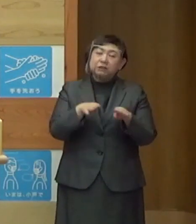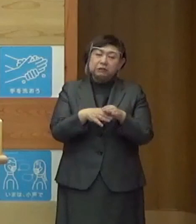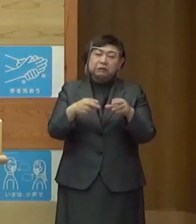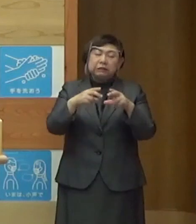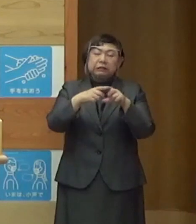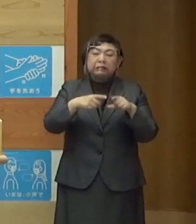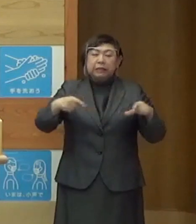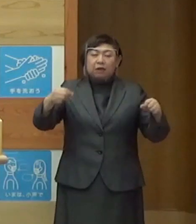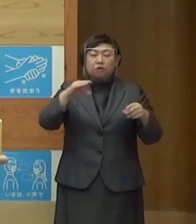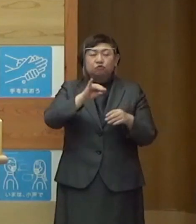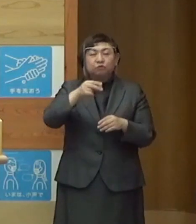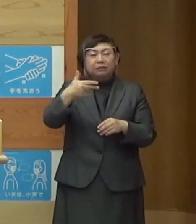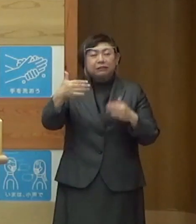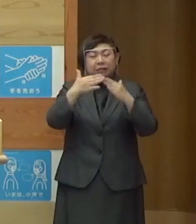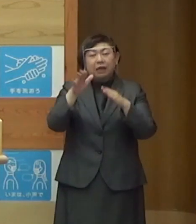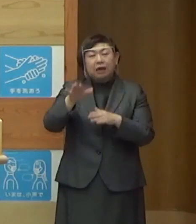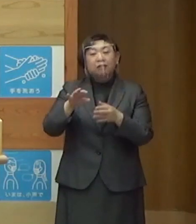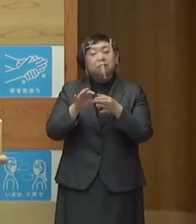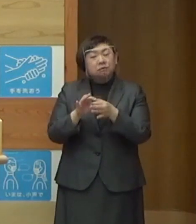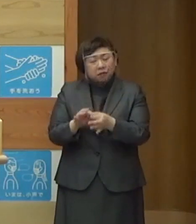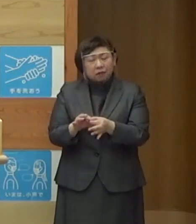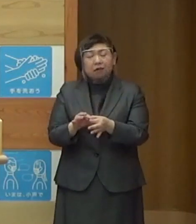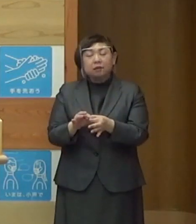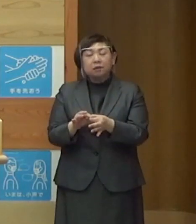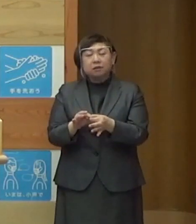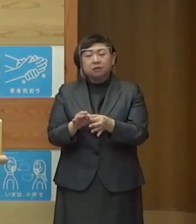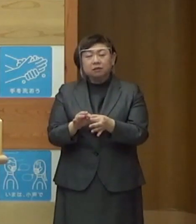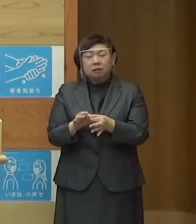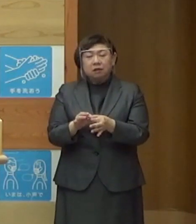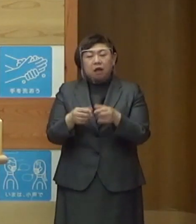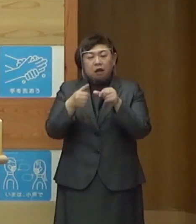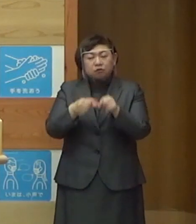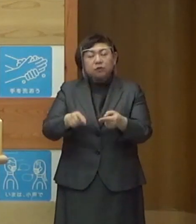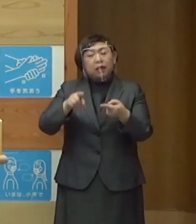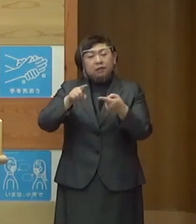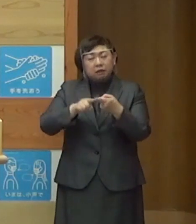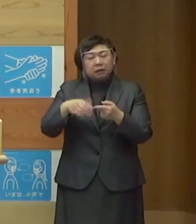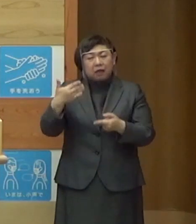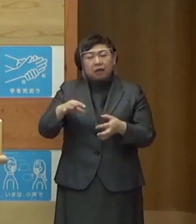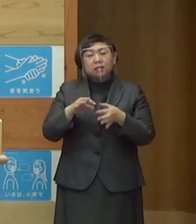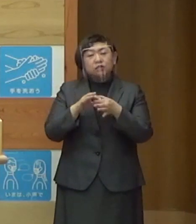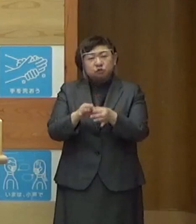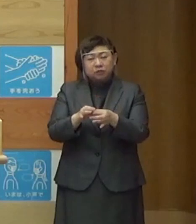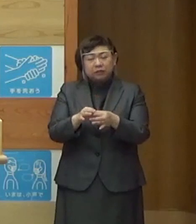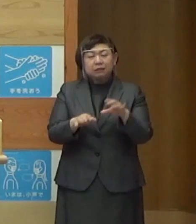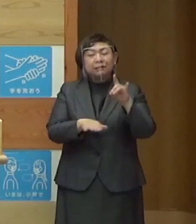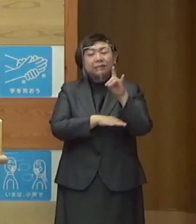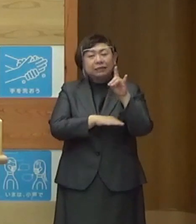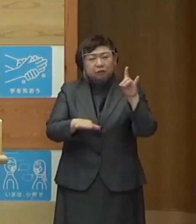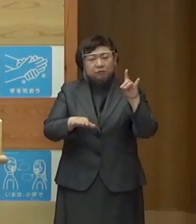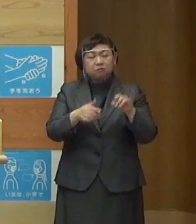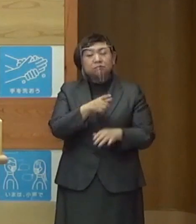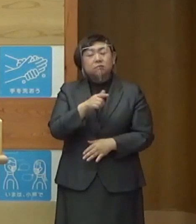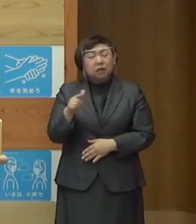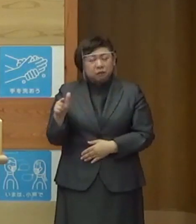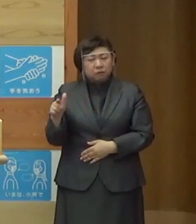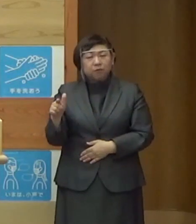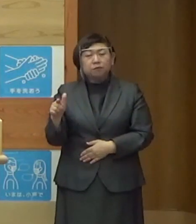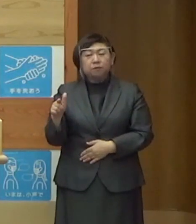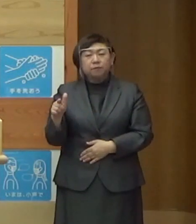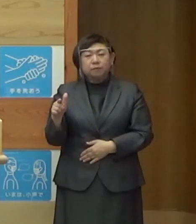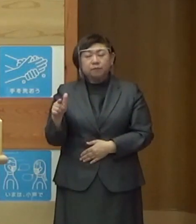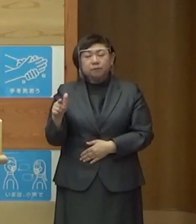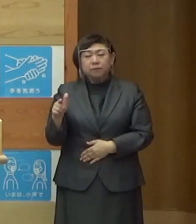は多分他の知事も同じなんじゃないかなと思いますので、この具体的な手続きですとか基準だとか、そういったもの